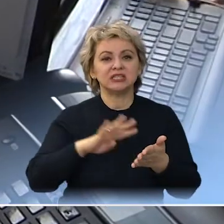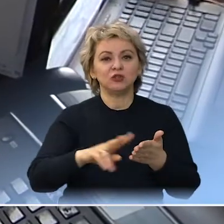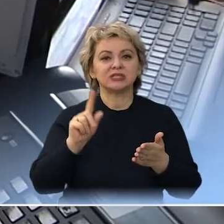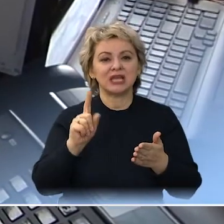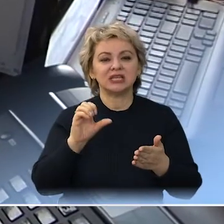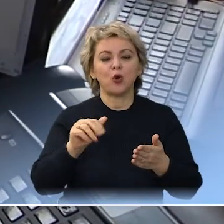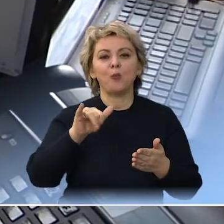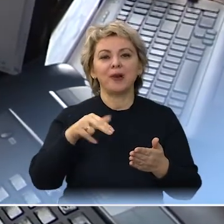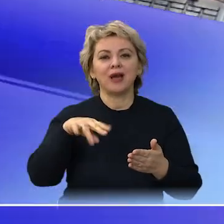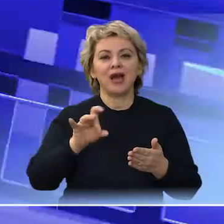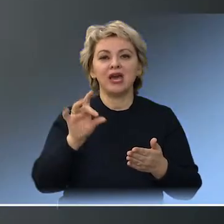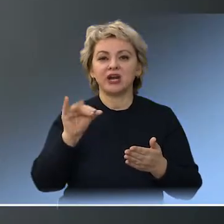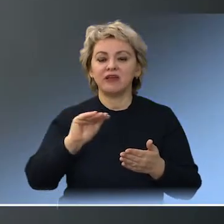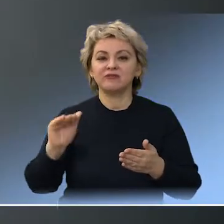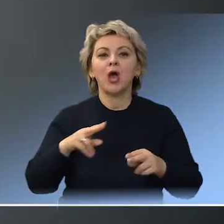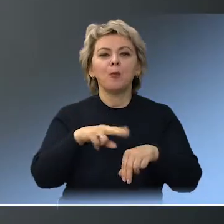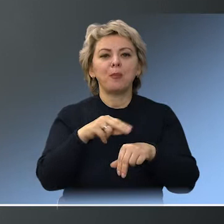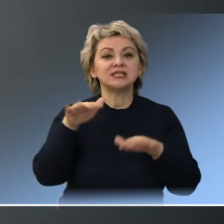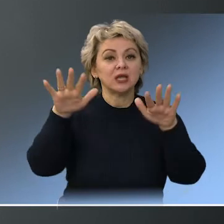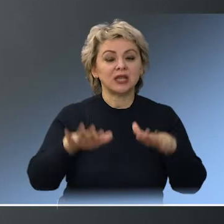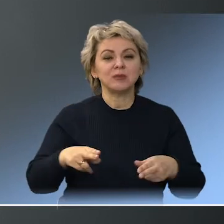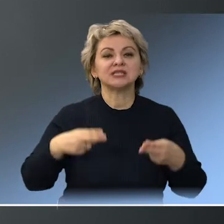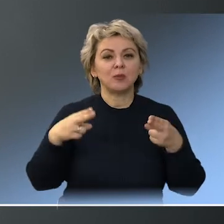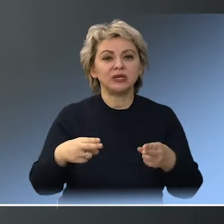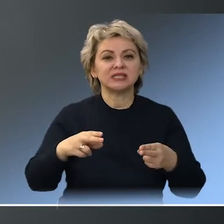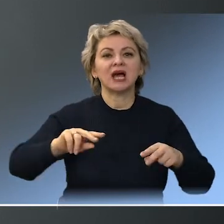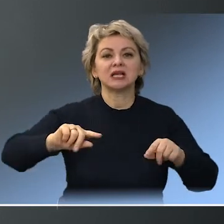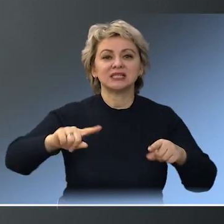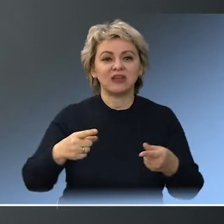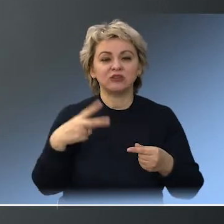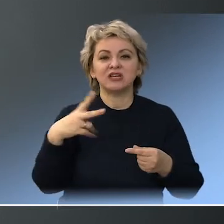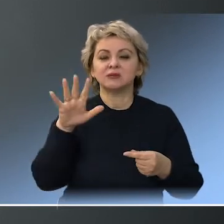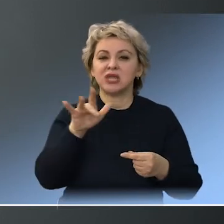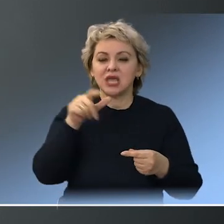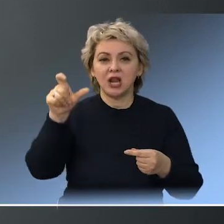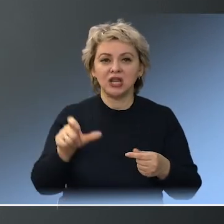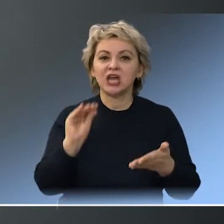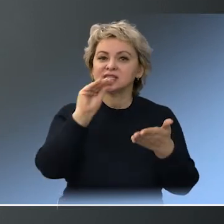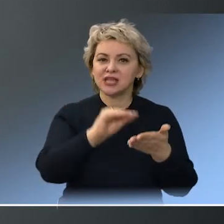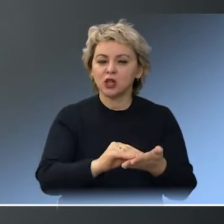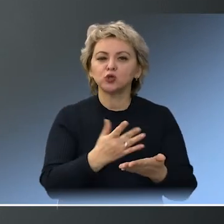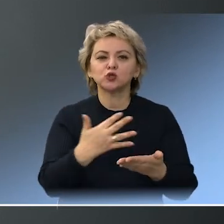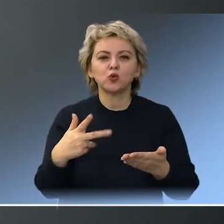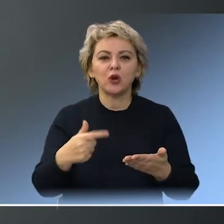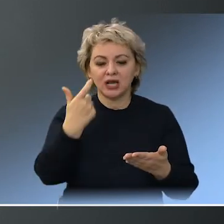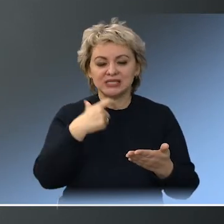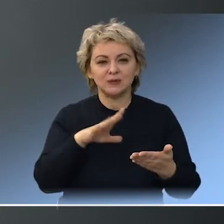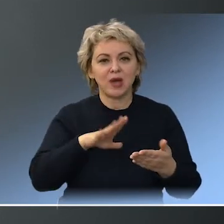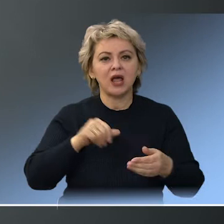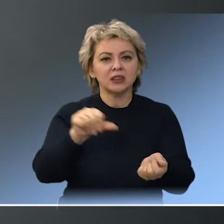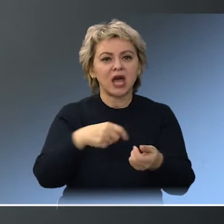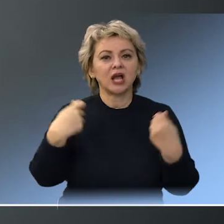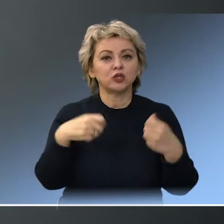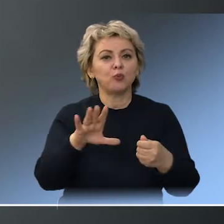91 УПК РФ. Полицейские на месте преступления задержали 25-летнего закладчика. Сколько при себе у